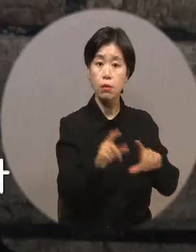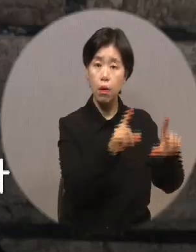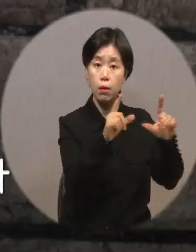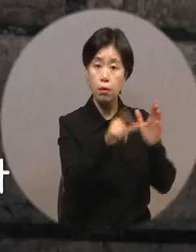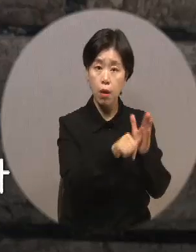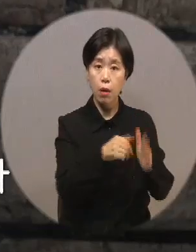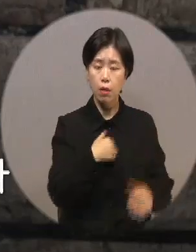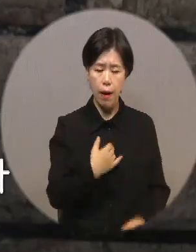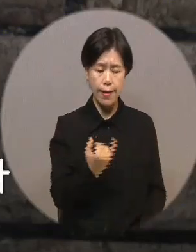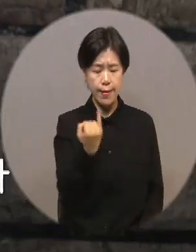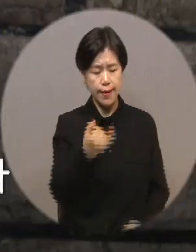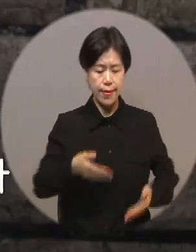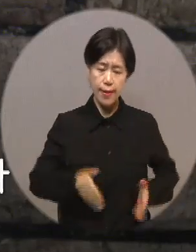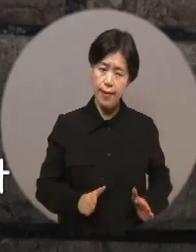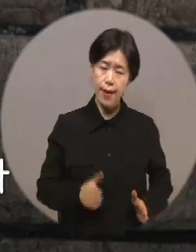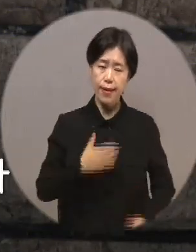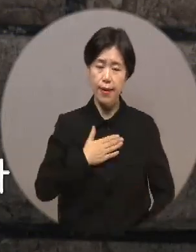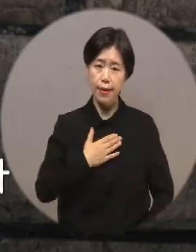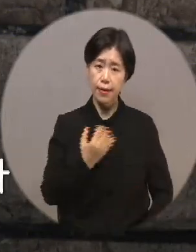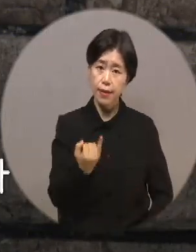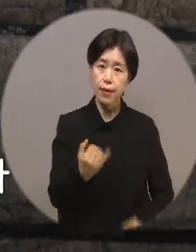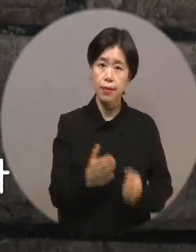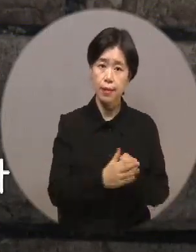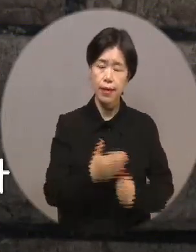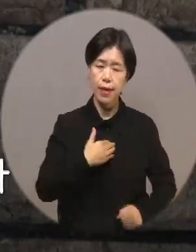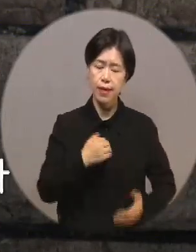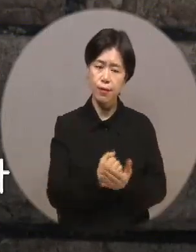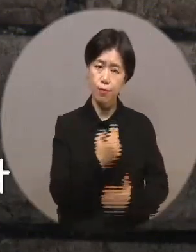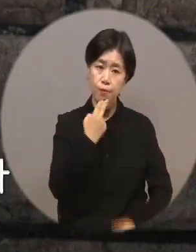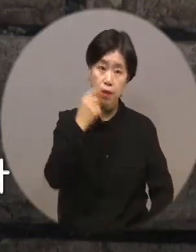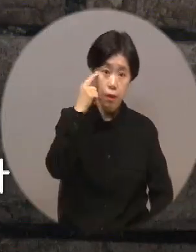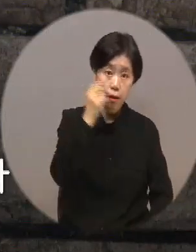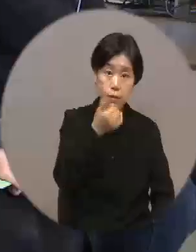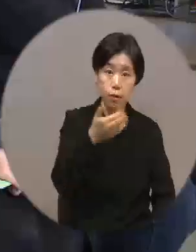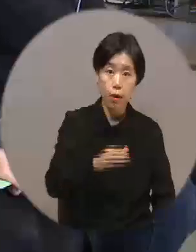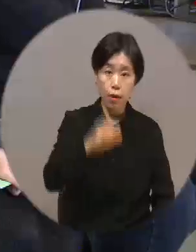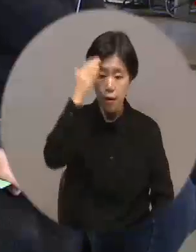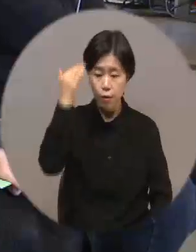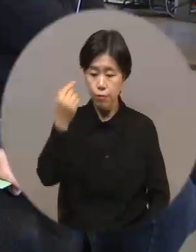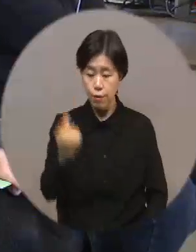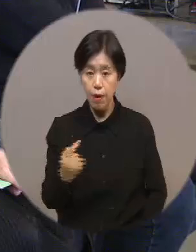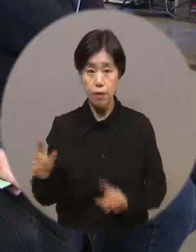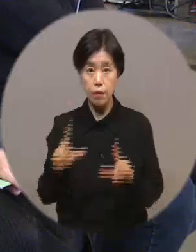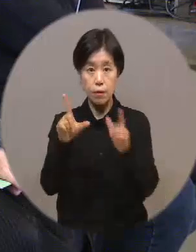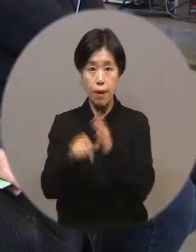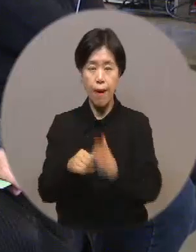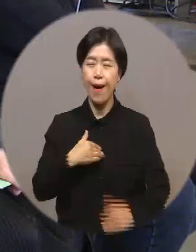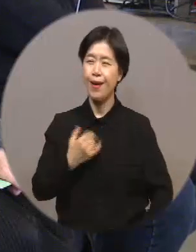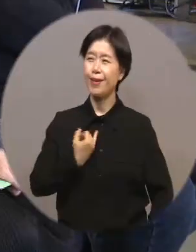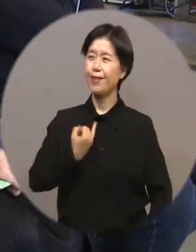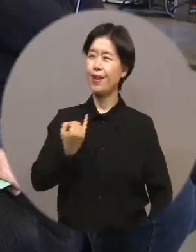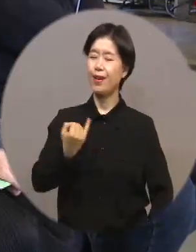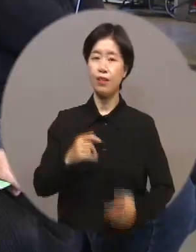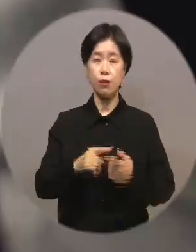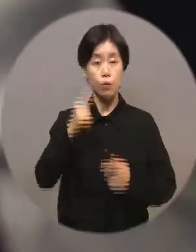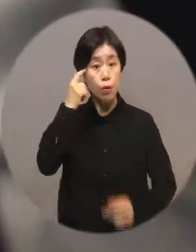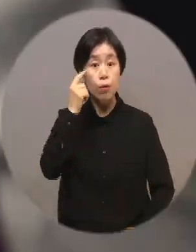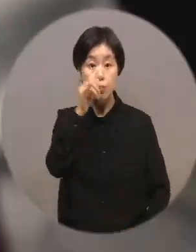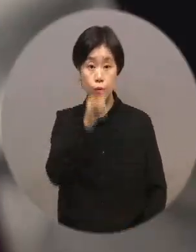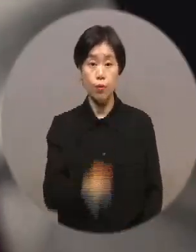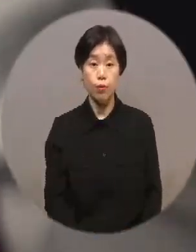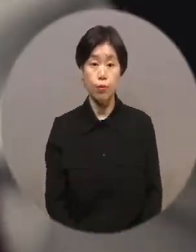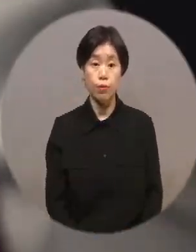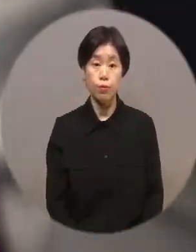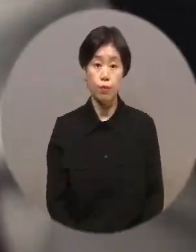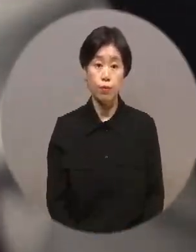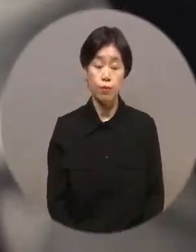이렇게 생각했는데 한국에 오니까 와 여자라서 다행이다. 이야기는 북한 여성의 인권에 대해서 다시